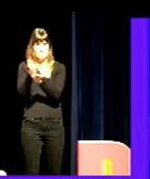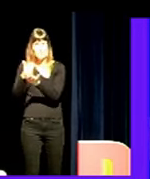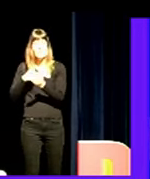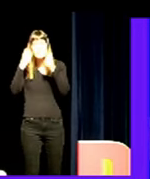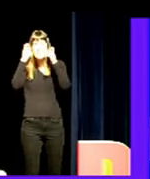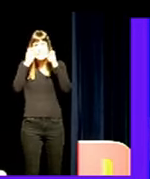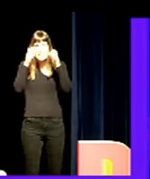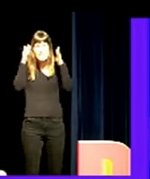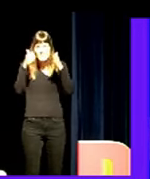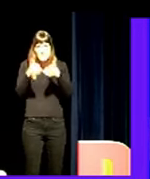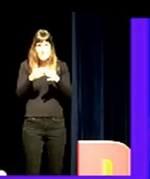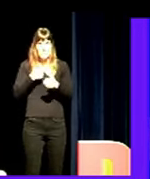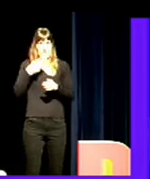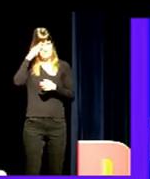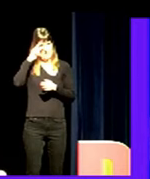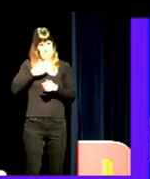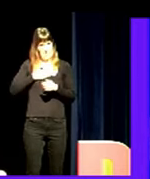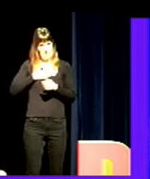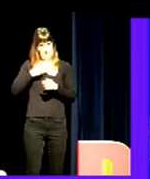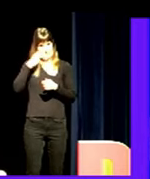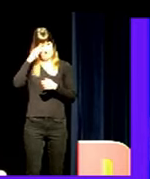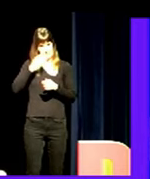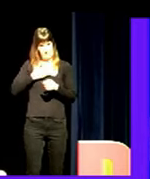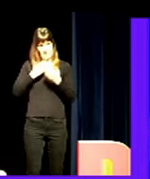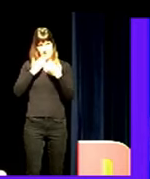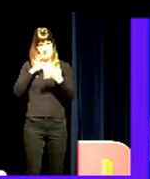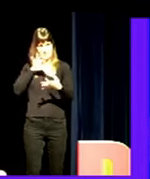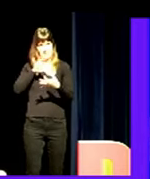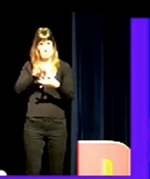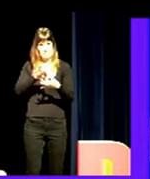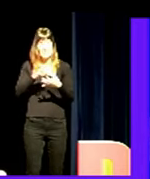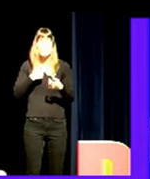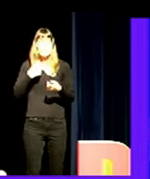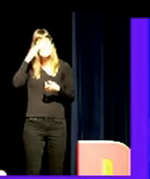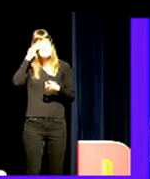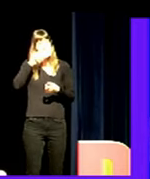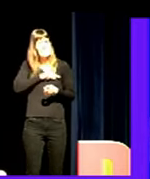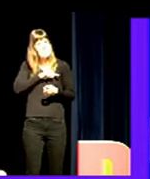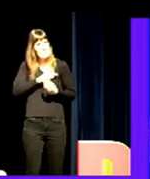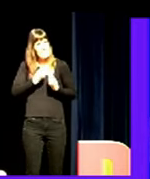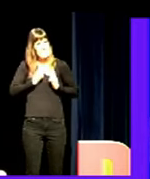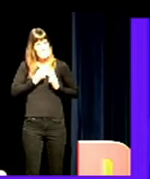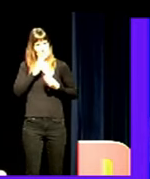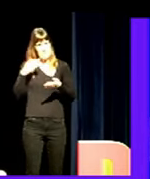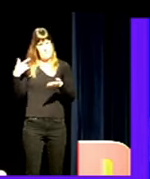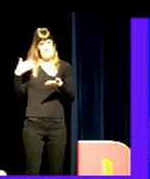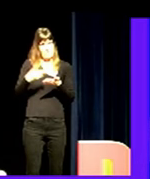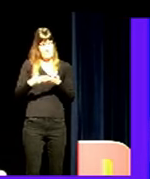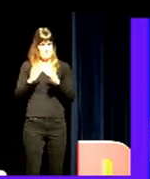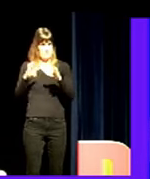ez da, nik dakidanatik, nik horat egin dodanatik, eta batez ere nik bizi egin dodanatik, bain meheraz eta bain